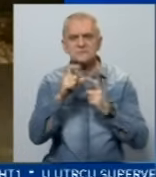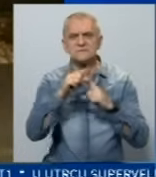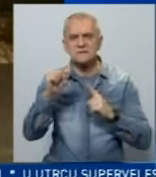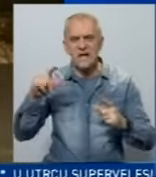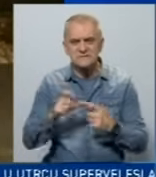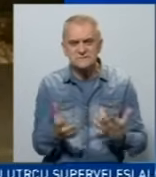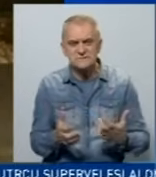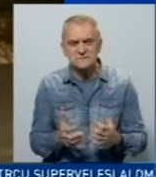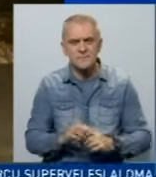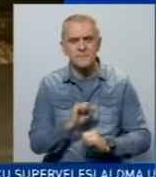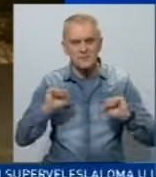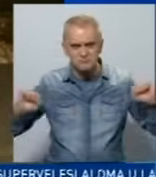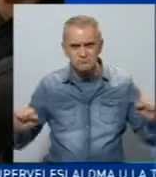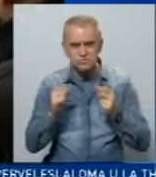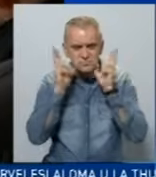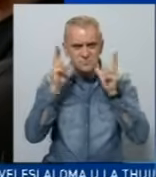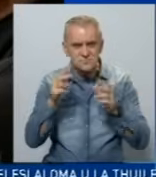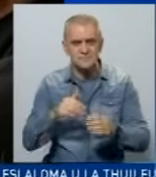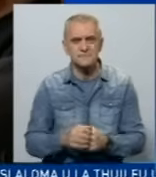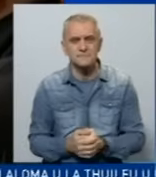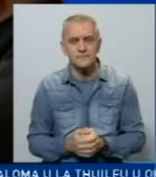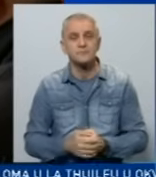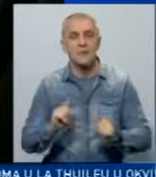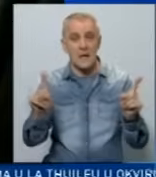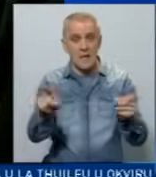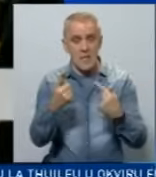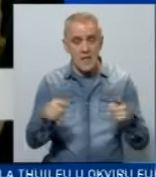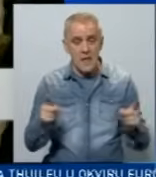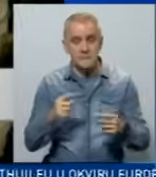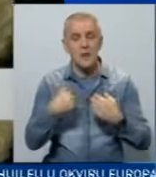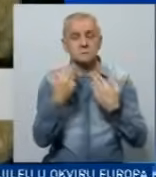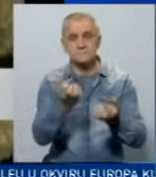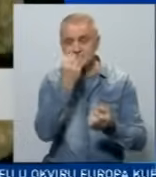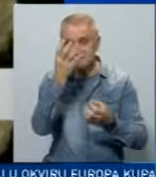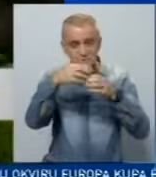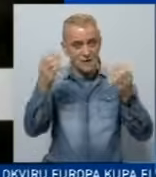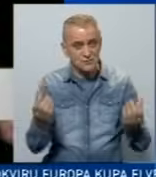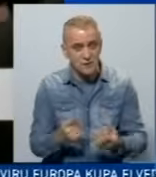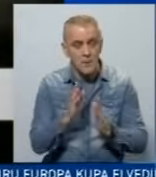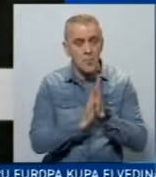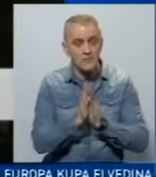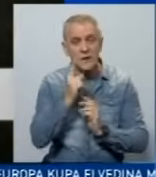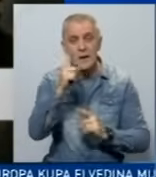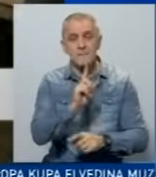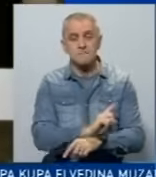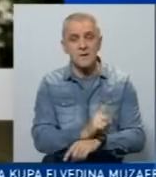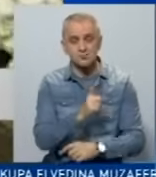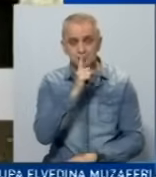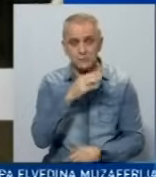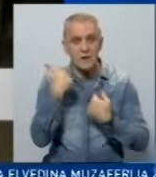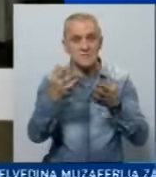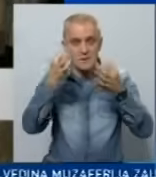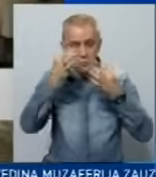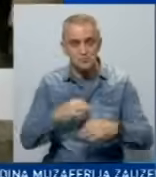i detonacije od granata. Intoniranjem himne, polaganjem cvijeća, molitvom i minutom šutnje odata je